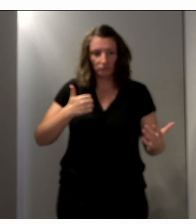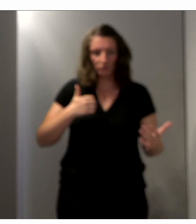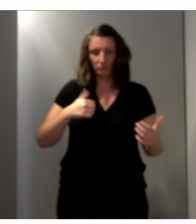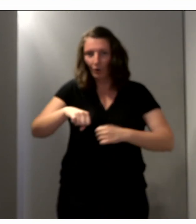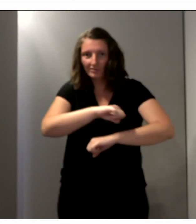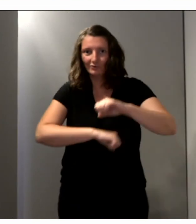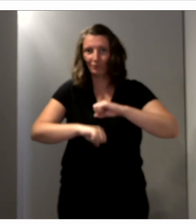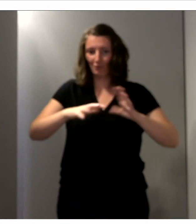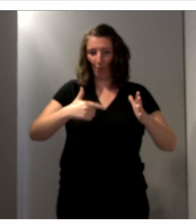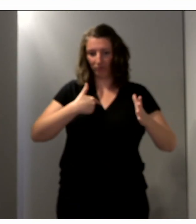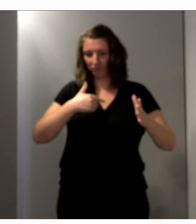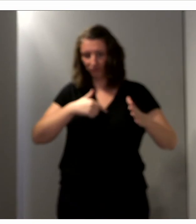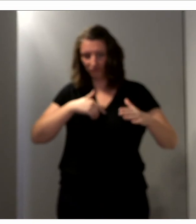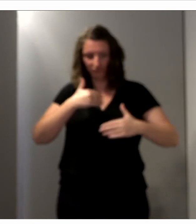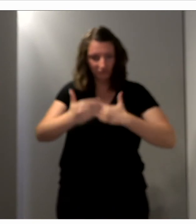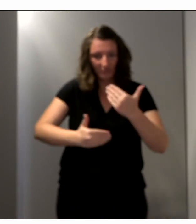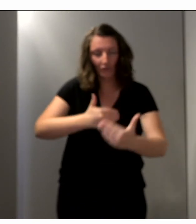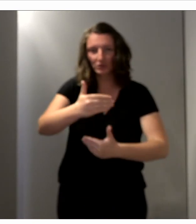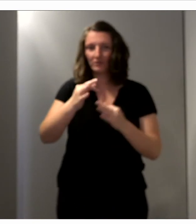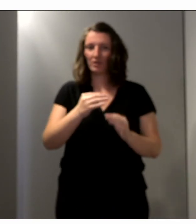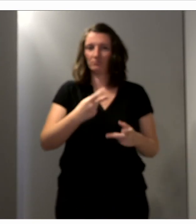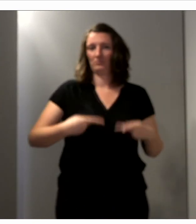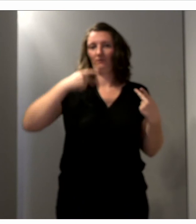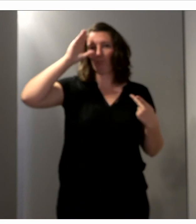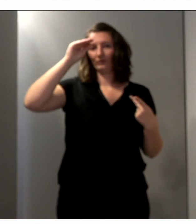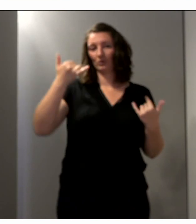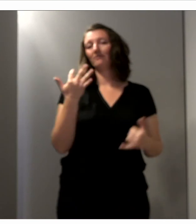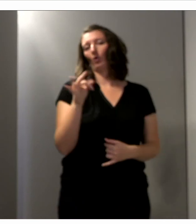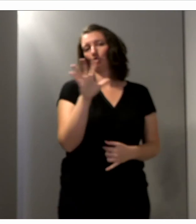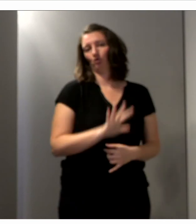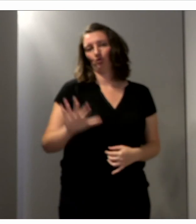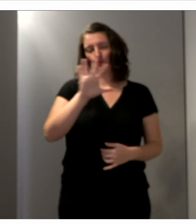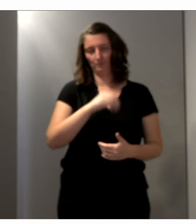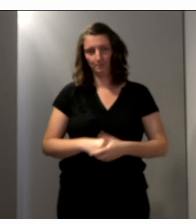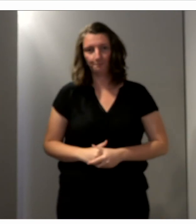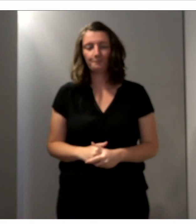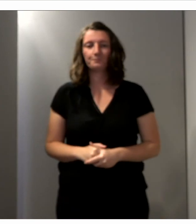m'organiser dans la vie professionnelle telle qu'elle est en France.